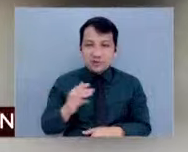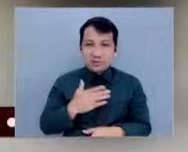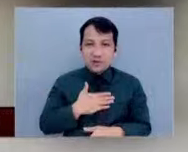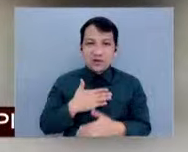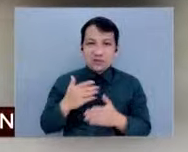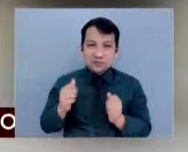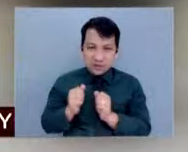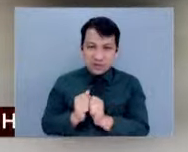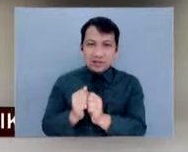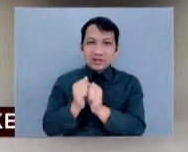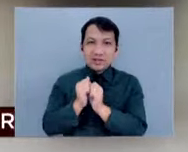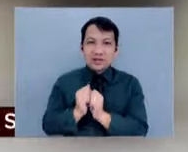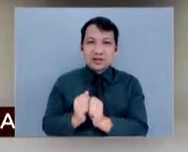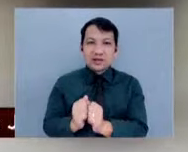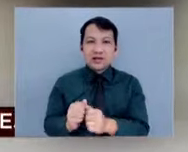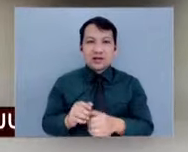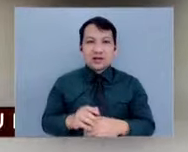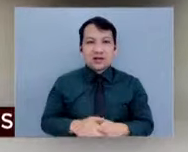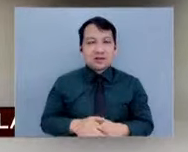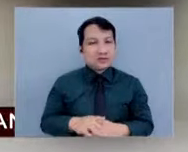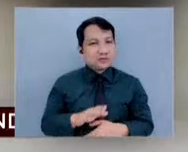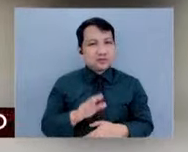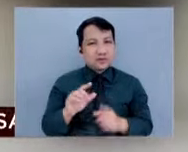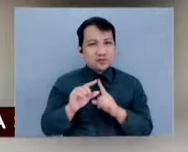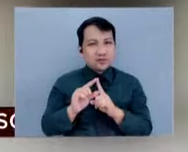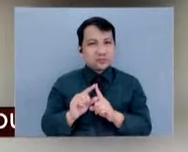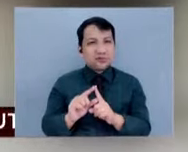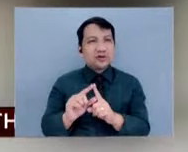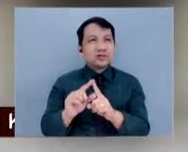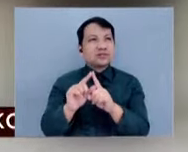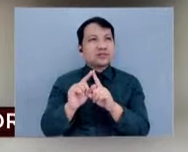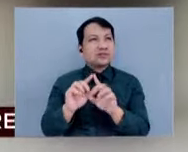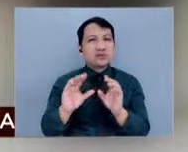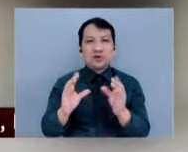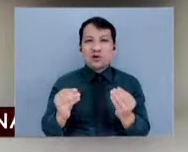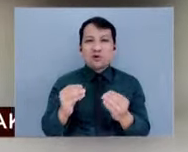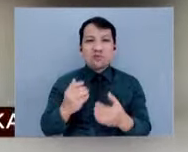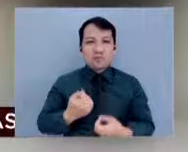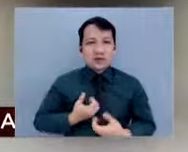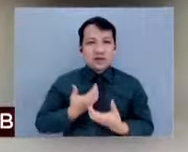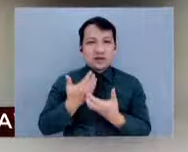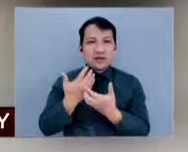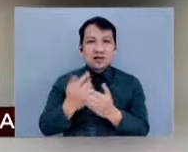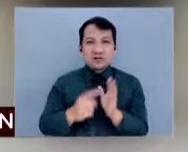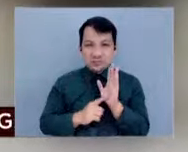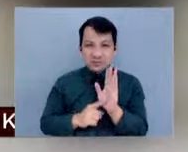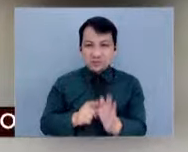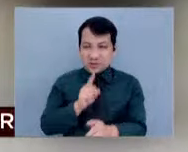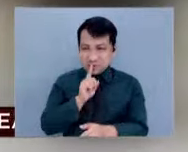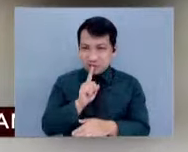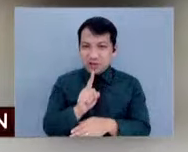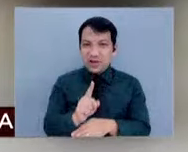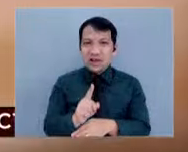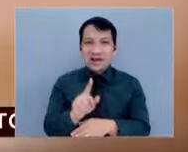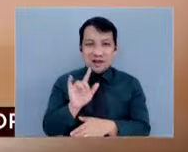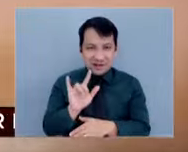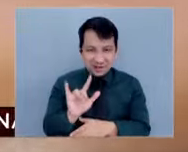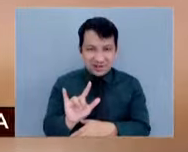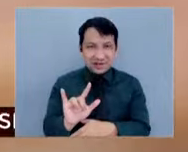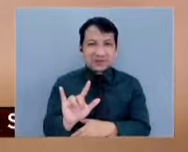way. The words can't express how much I